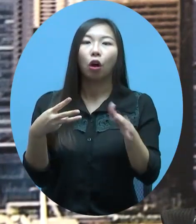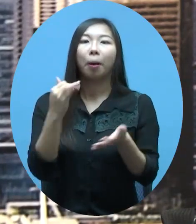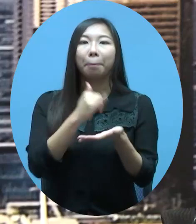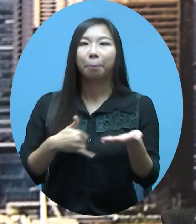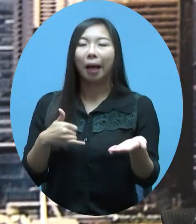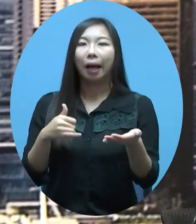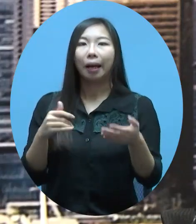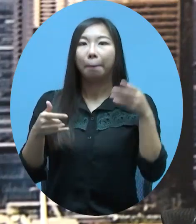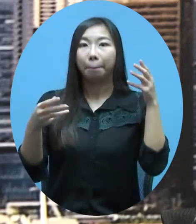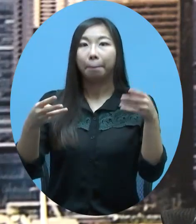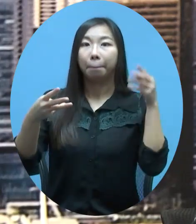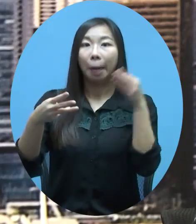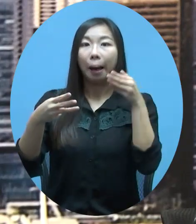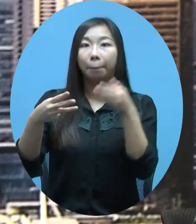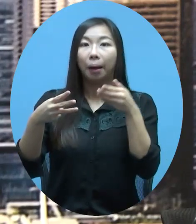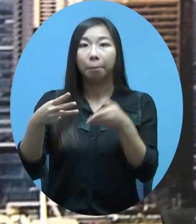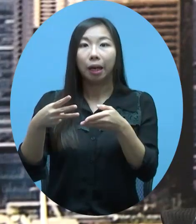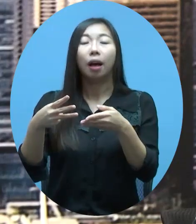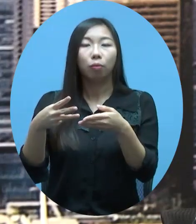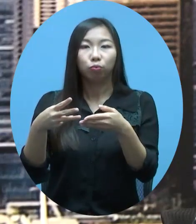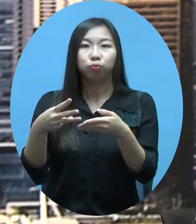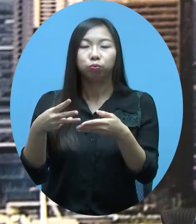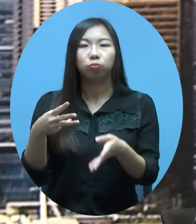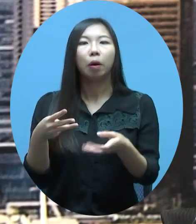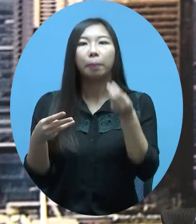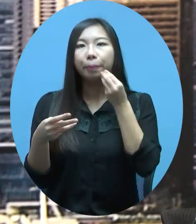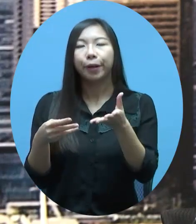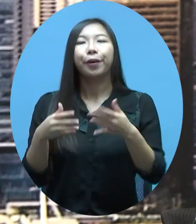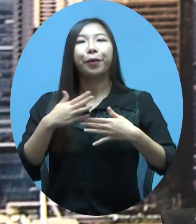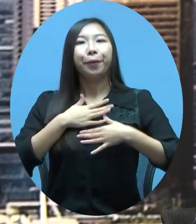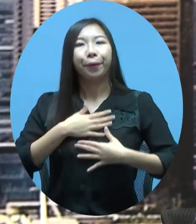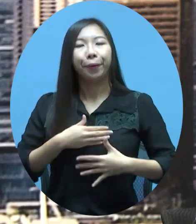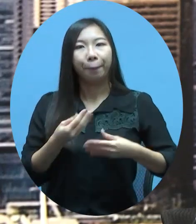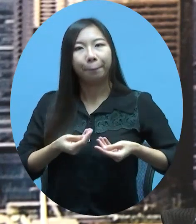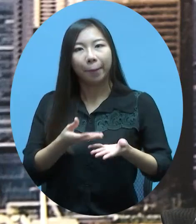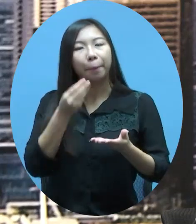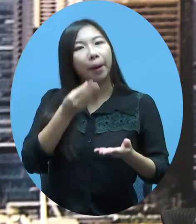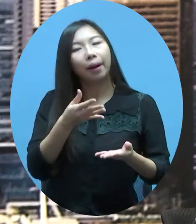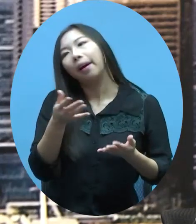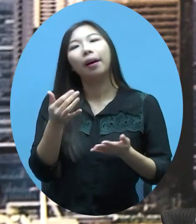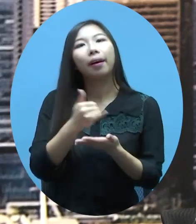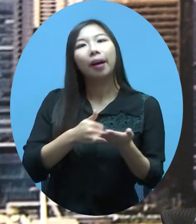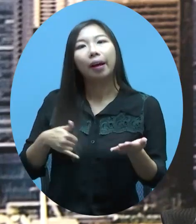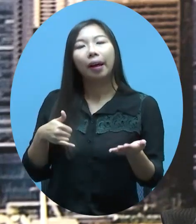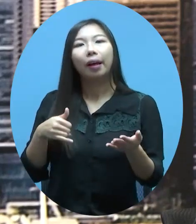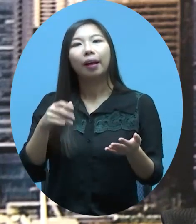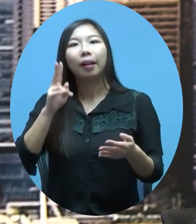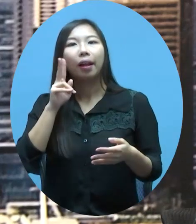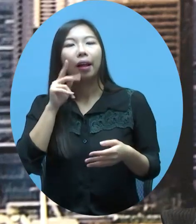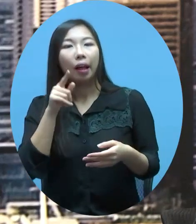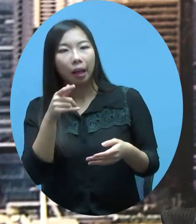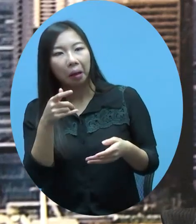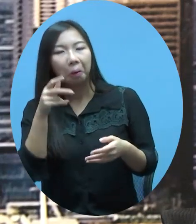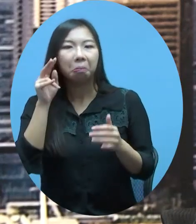其實係要三個條件咧都符合咧，我哋先安心，即係俾佢出院。即係裏邊真係包括臨床佢係